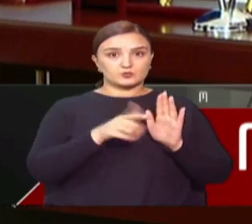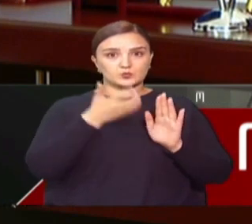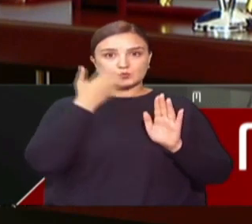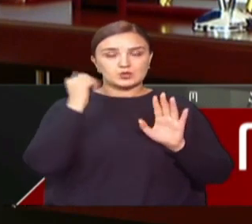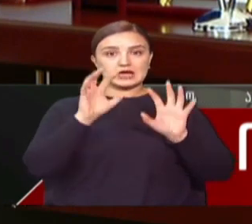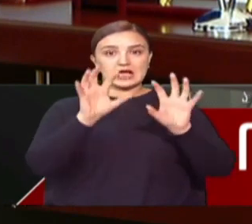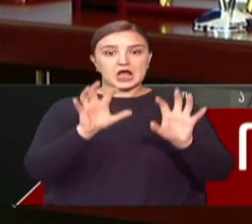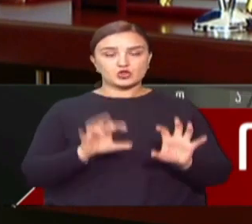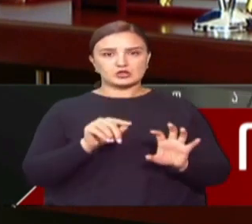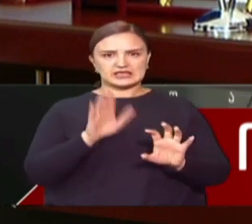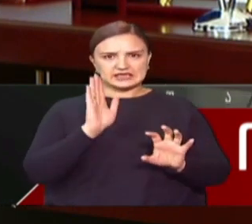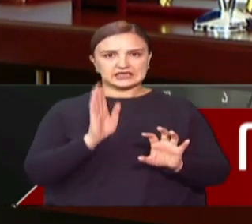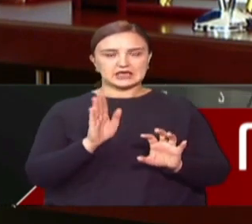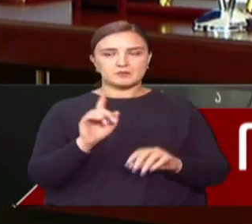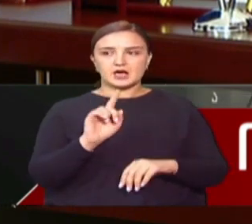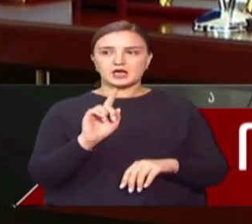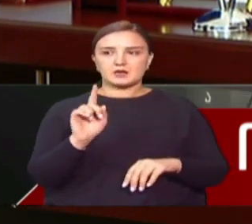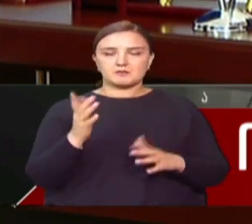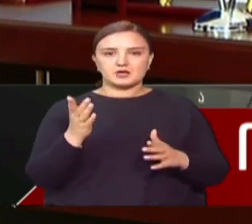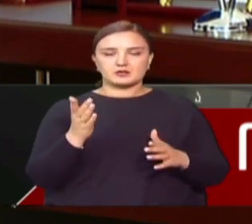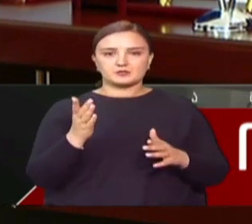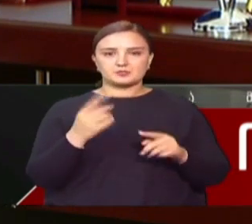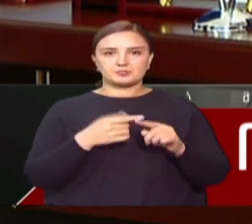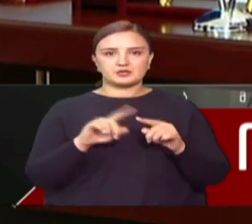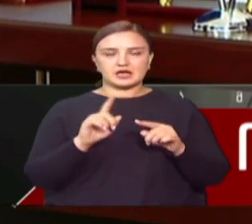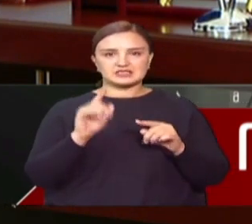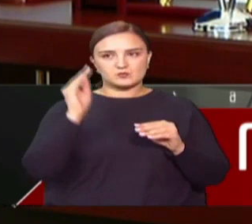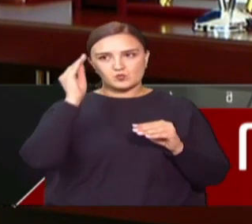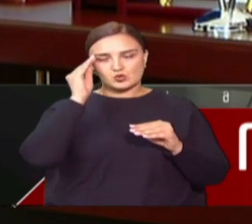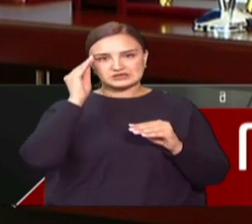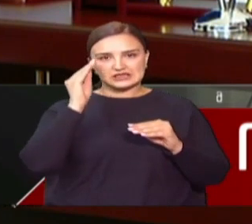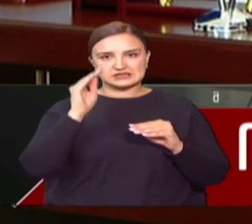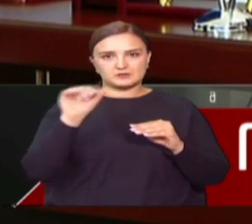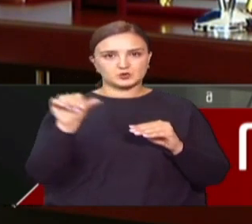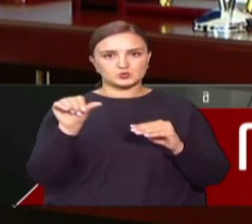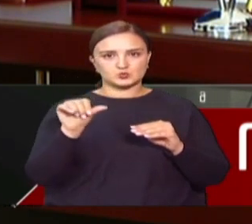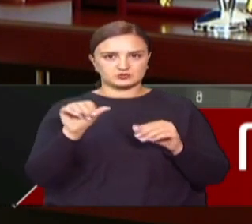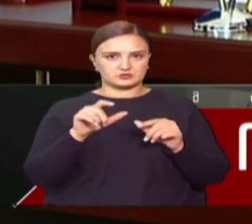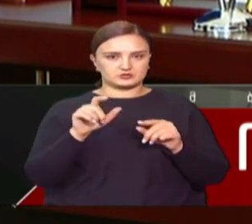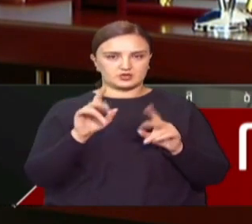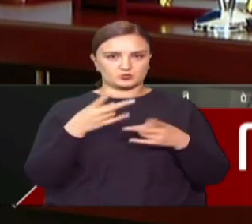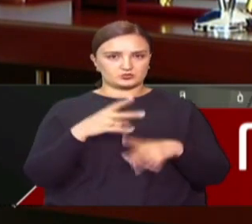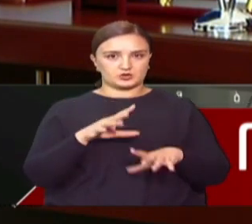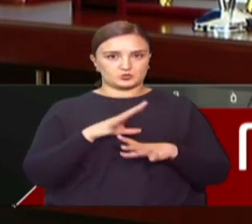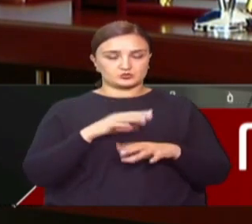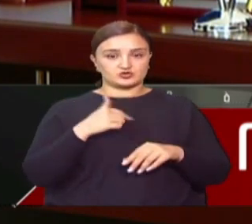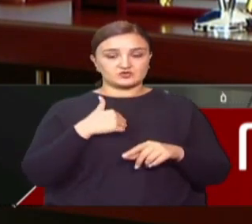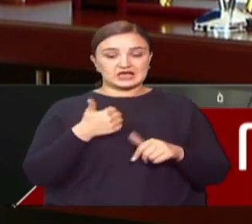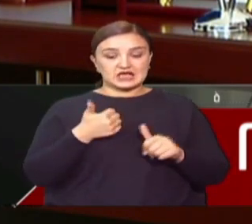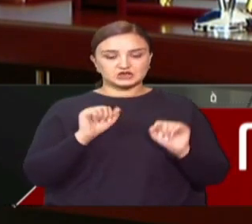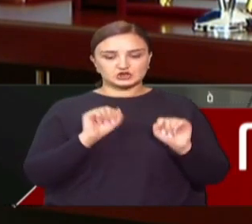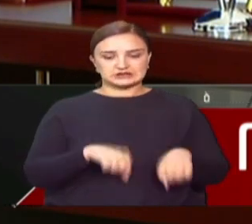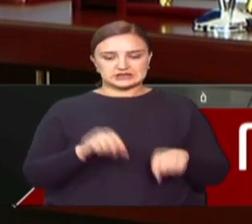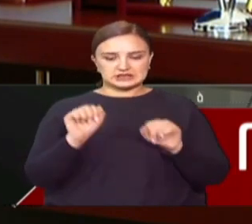maximalurat. Იქნება გამორიცხული ყოველგვარი არგუმენტირებული კრიტიკული მოსაზრების არსებობა. Შესაბამისად, ჩვენთვის კარგი